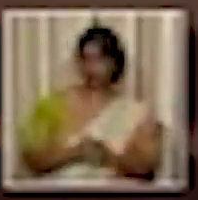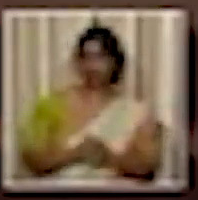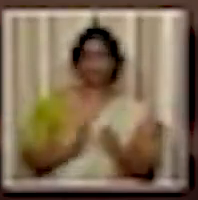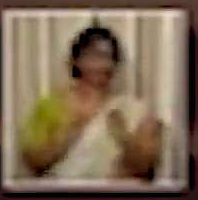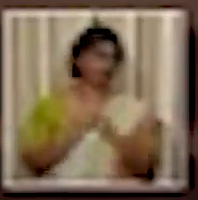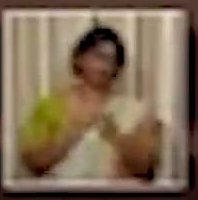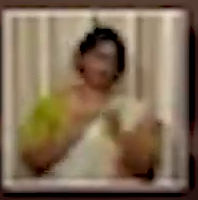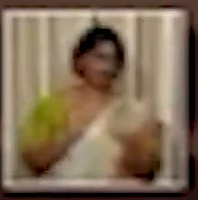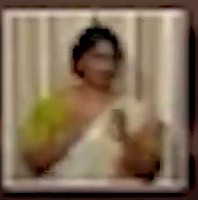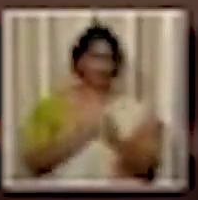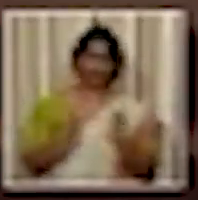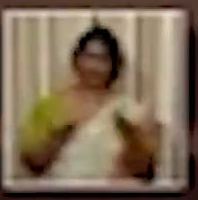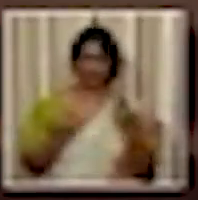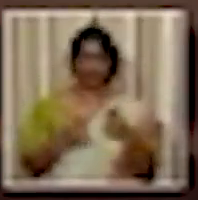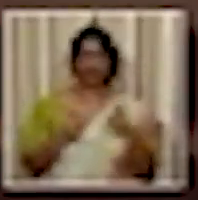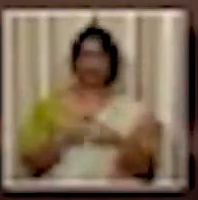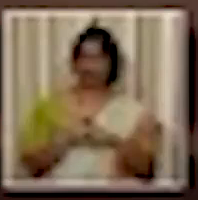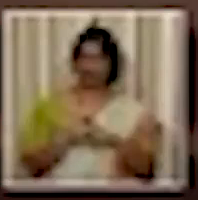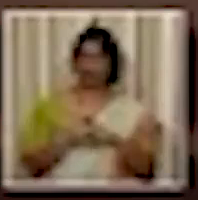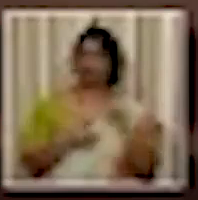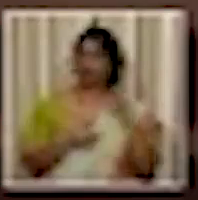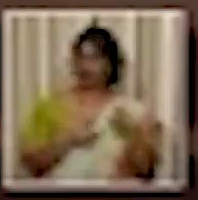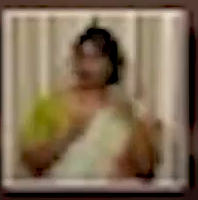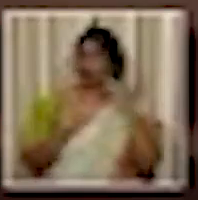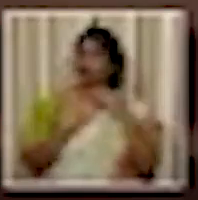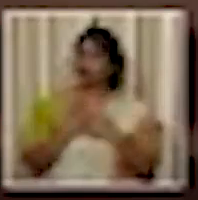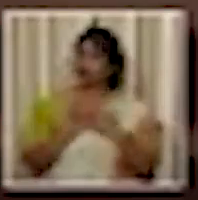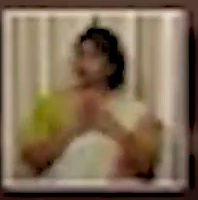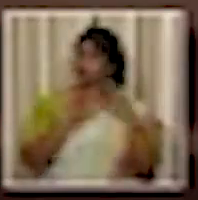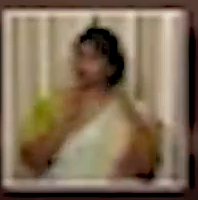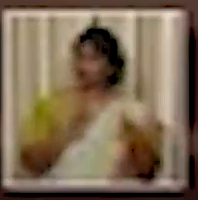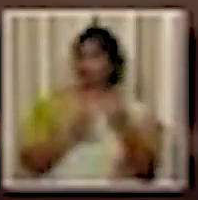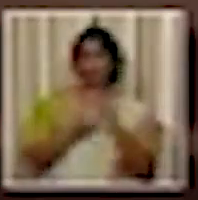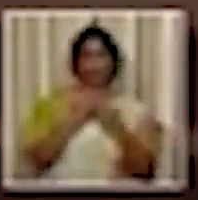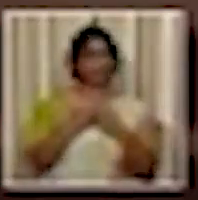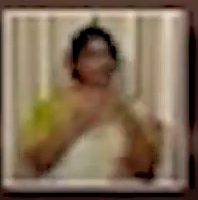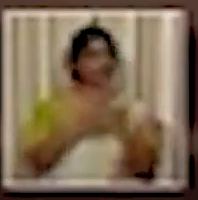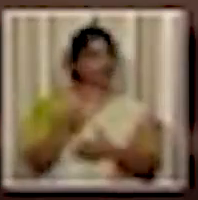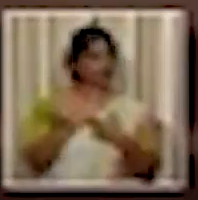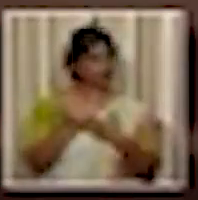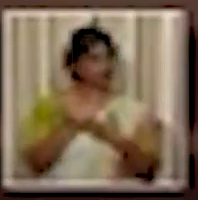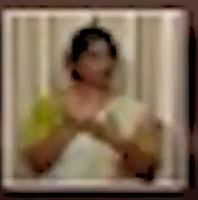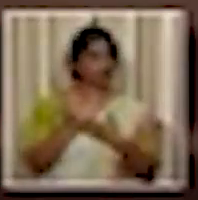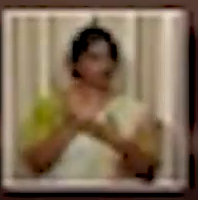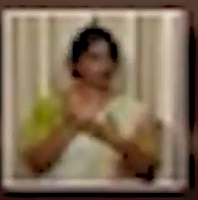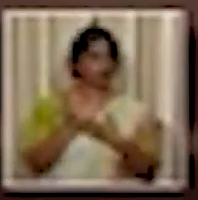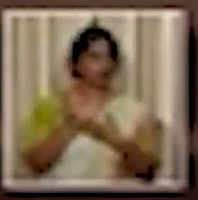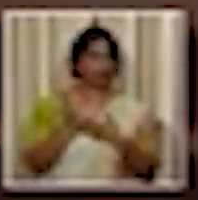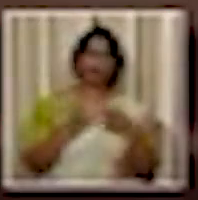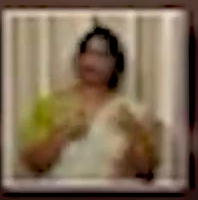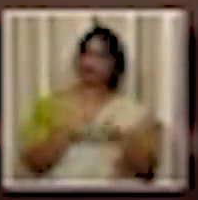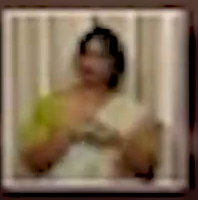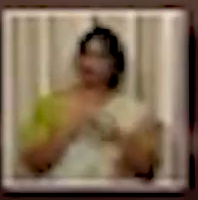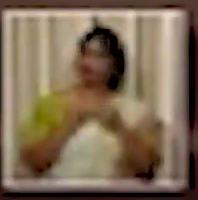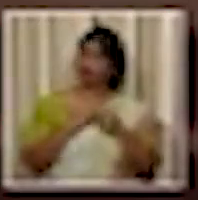කමක් නැහැ කවුරු කරත්. ඒ නිසා ඒ සම්බන්ධව ලොකු පරීක්ෂණ වාර්තාවකුත් තියෙනවා ගරු නියෝජ්‍ය කතාතායනාකතුමනි. ඒ නිසා